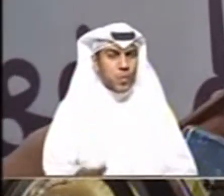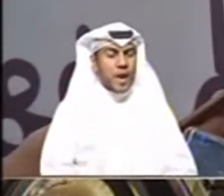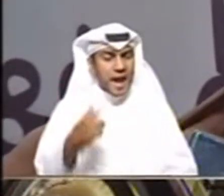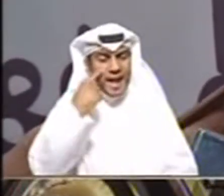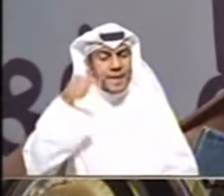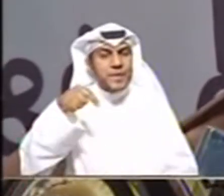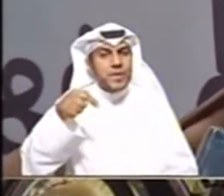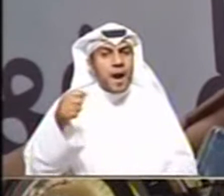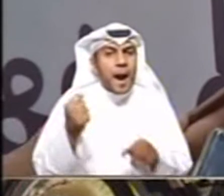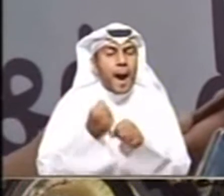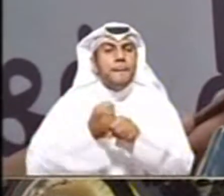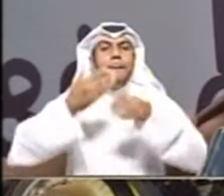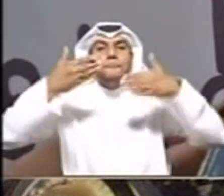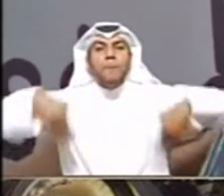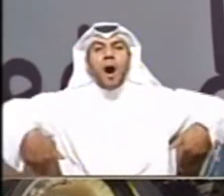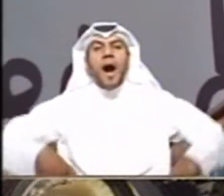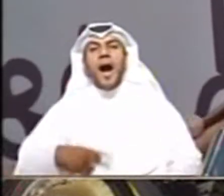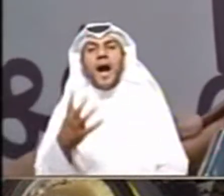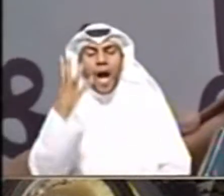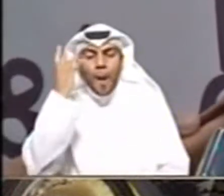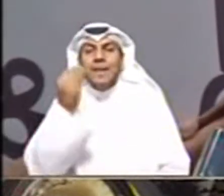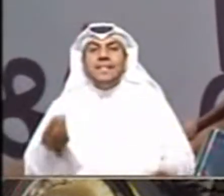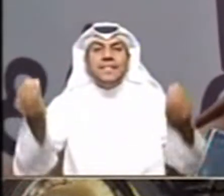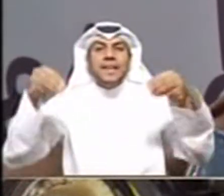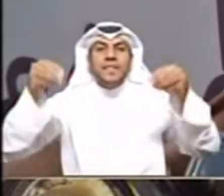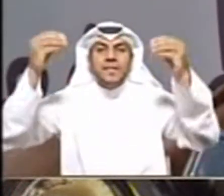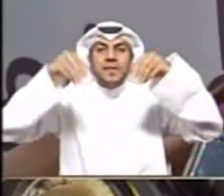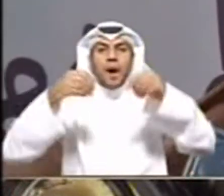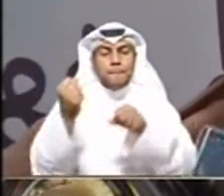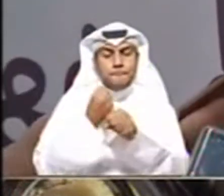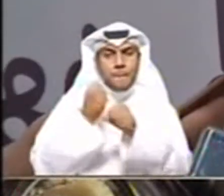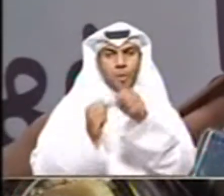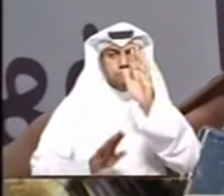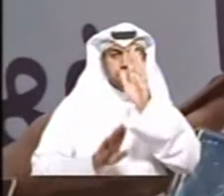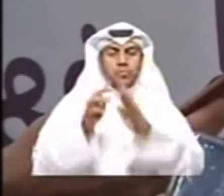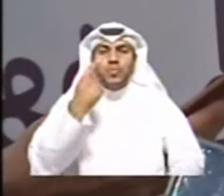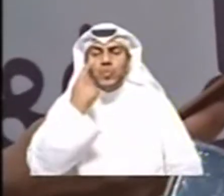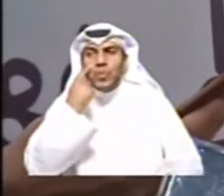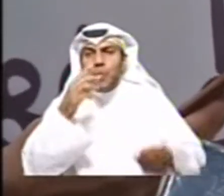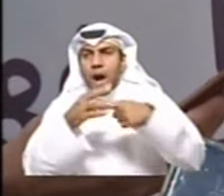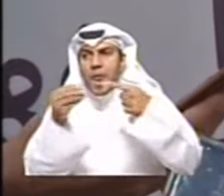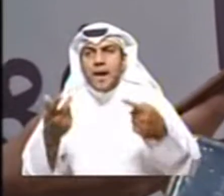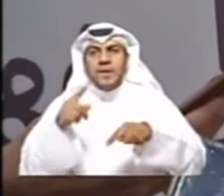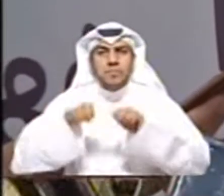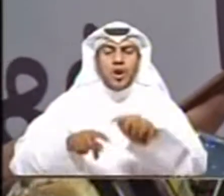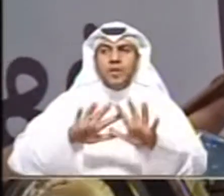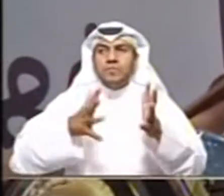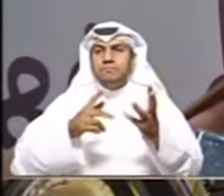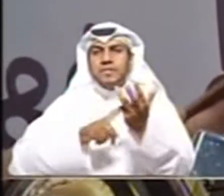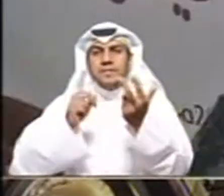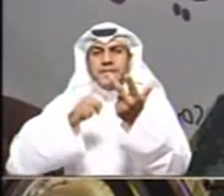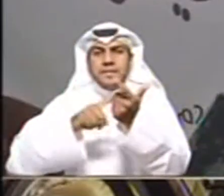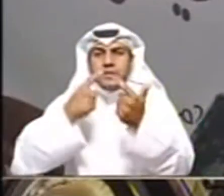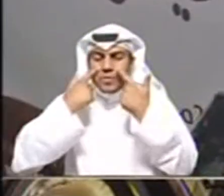نوظف معاقين أكثر، نشوف يعني هذه حتكون تجربة لنا، نشوف وين النواقص، وين المشاكل، وين الثغرات ونحاول